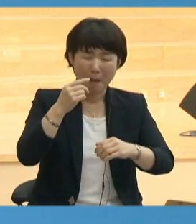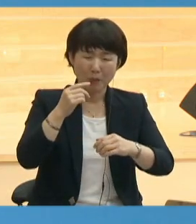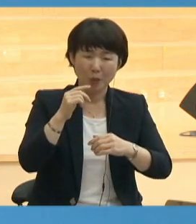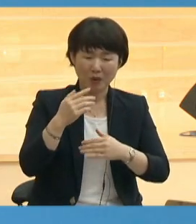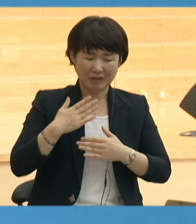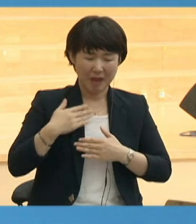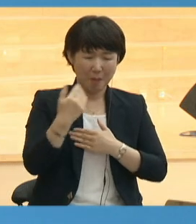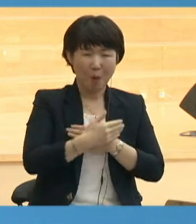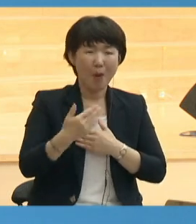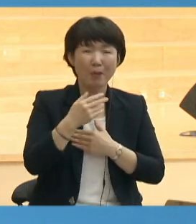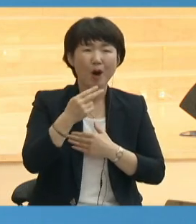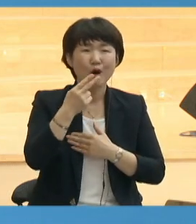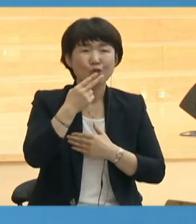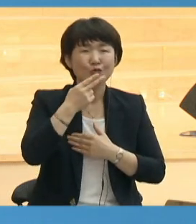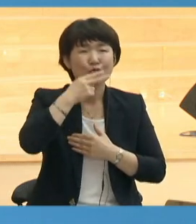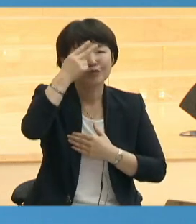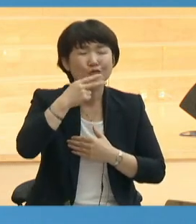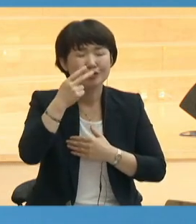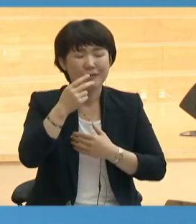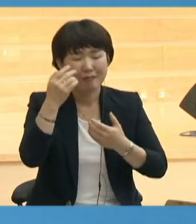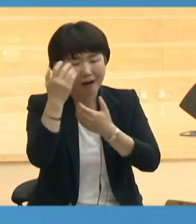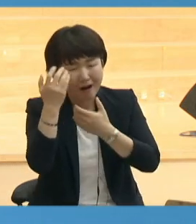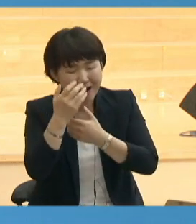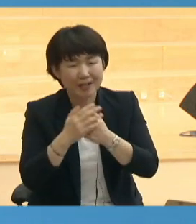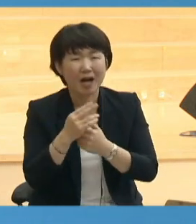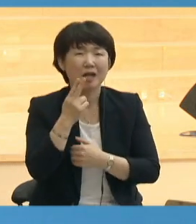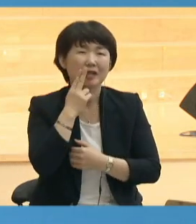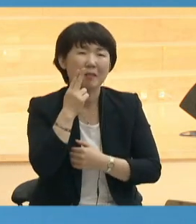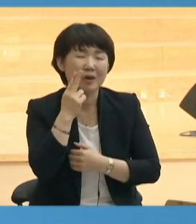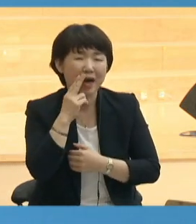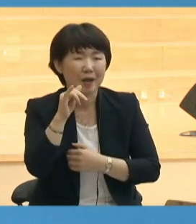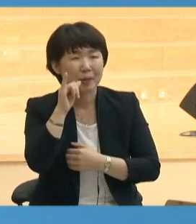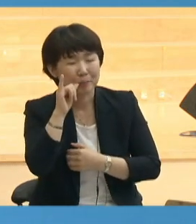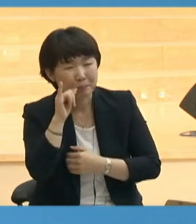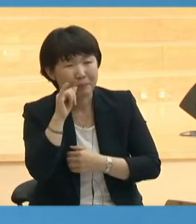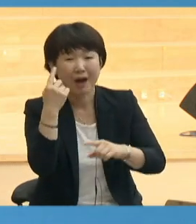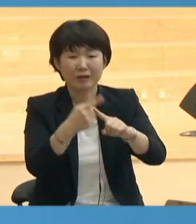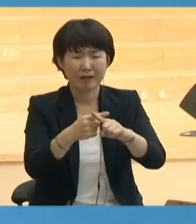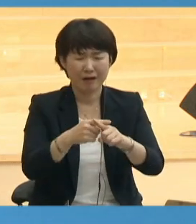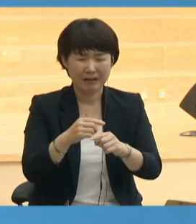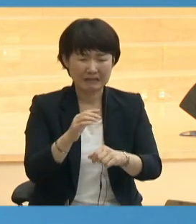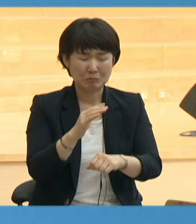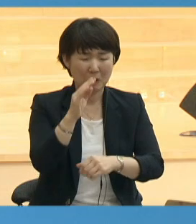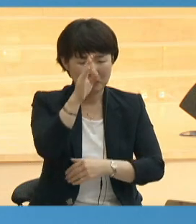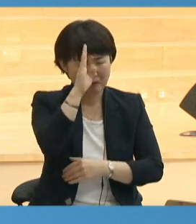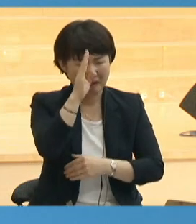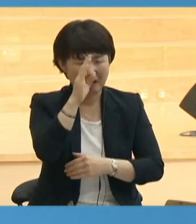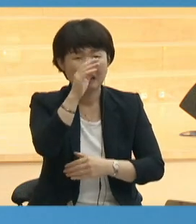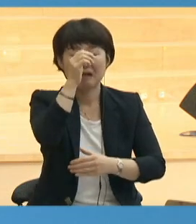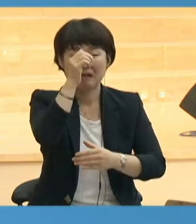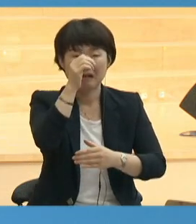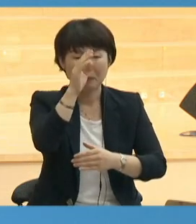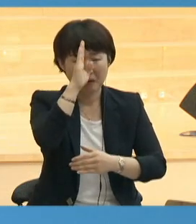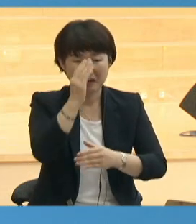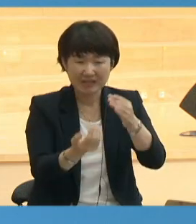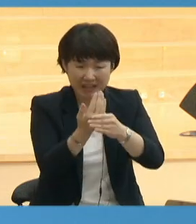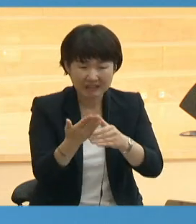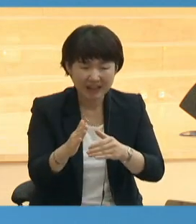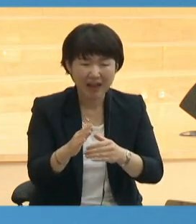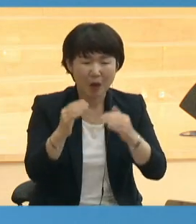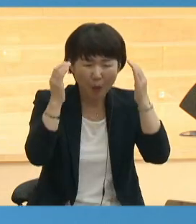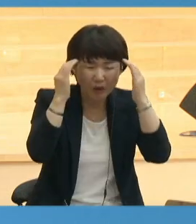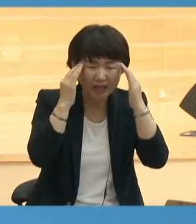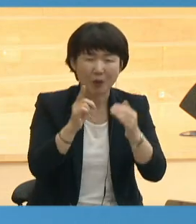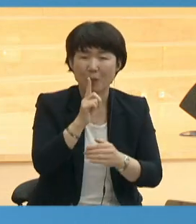몸에 그냥 알코올 들어 붓고 막 막 군불 때고 말리러 가지고는 몹쓸 병에 걸려 얻는다고 난 큰 얘기하지 말라는 거예요